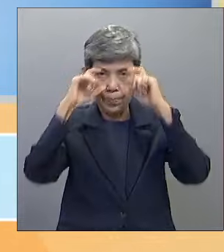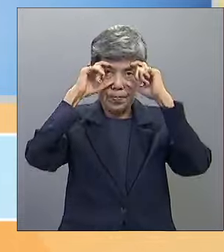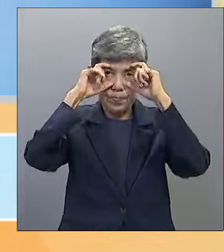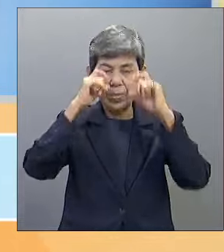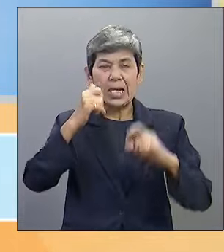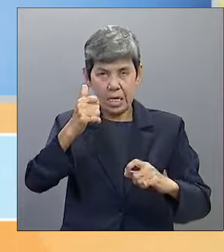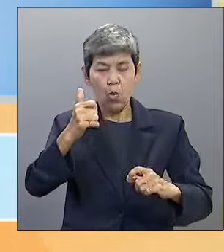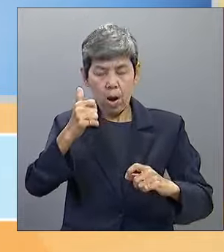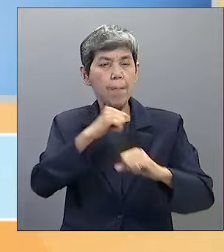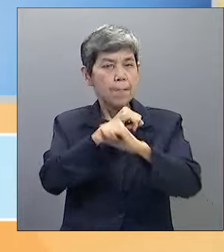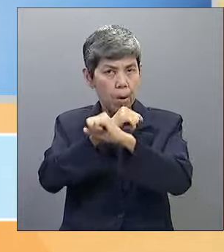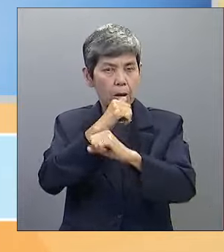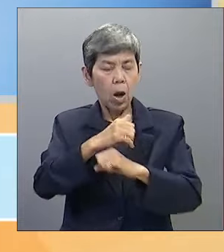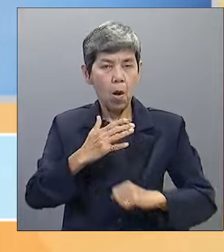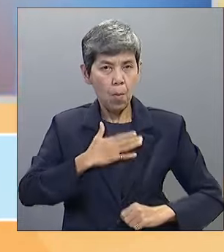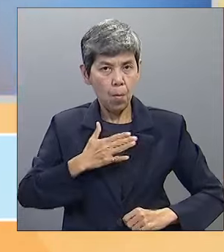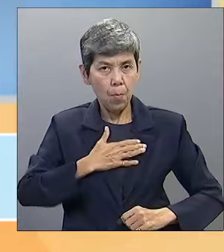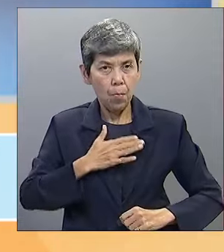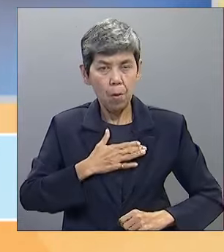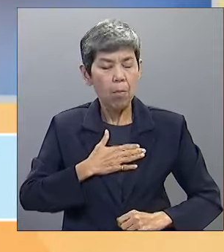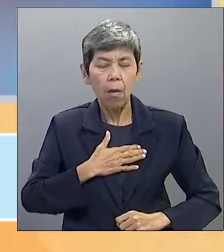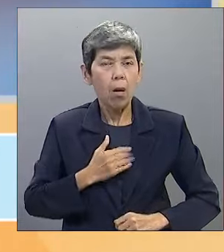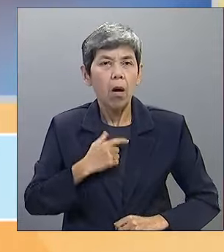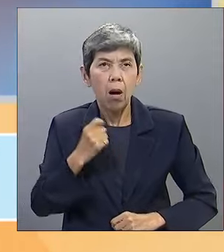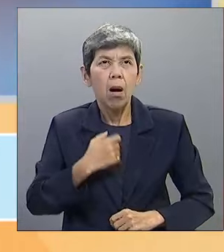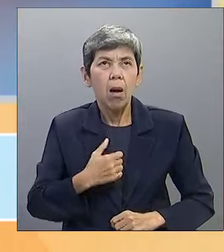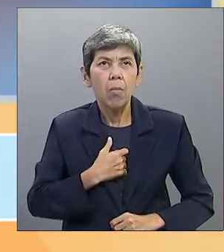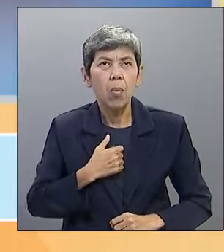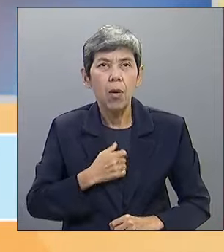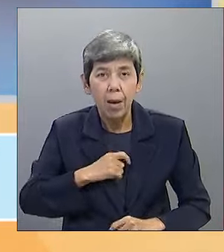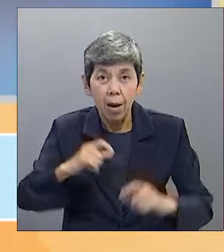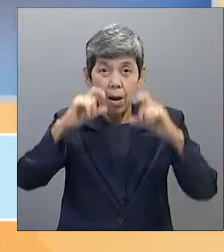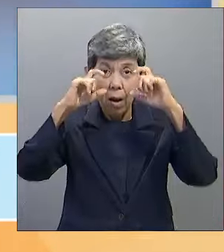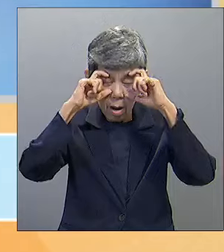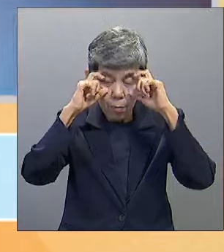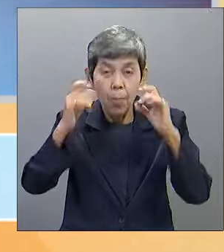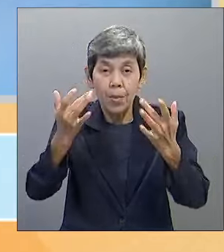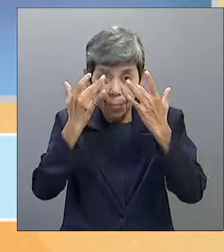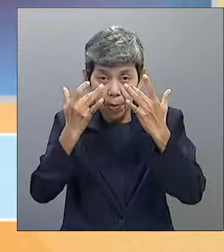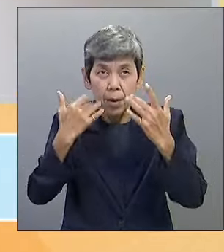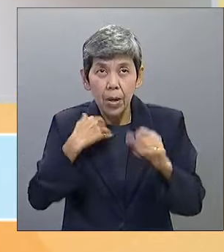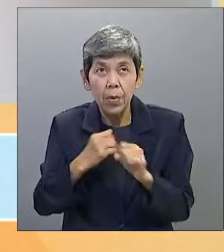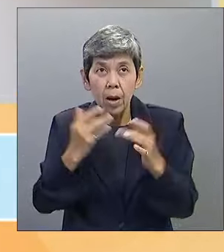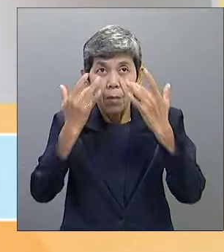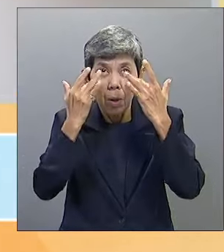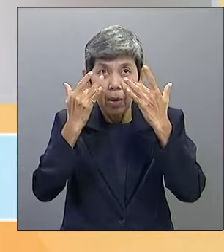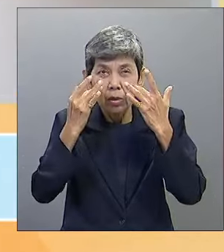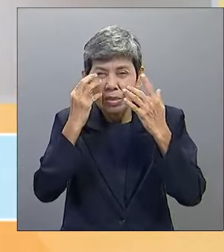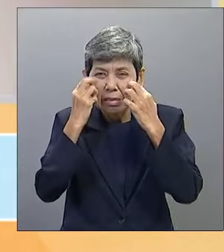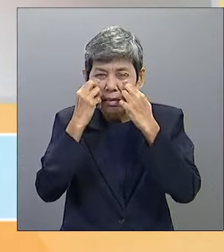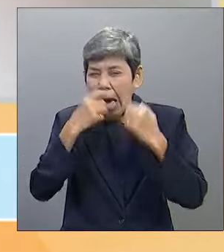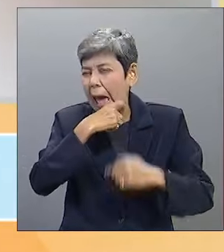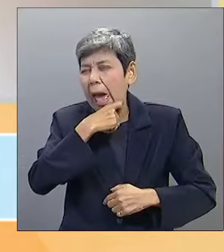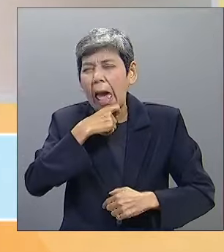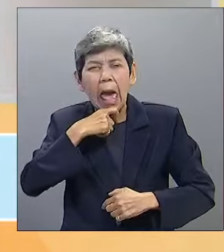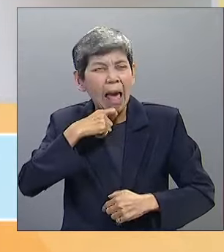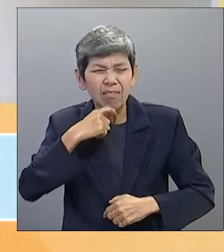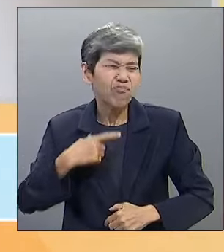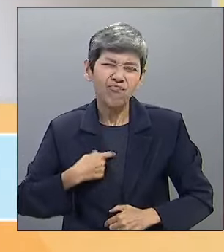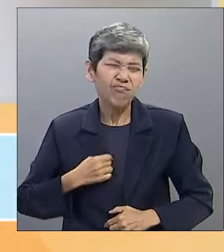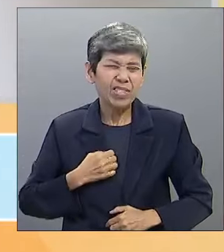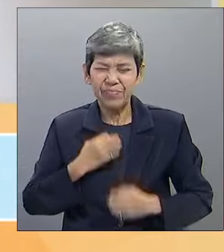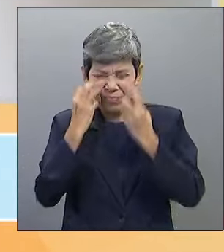าปลอดภัยที่สุดครับ อย่างผมเนี่ยไม่ค่อยทนผมบางวันที่ไม่เห็นใส่แว่นคือใส่คอนแทคเลนส์น ะ แต่พอใส่คอนแทคเลนส์แล้วบางทีมันตาแห้ง ใช่ครับ ไม่ค่อยชอบเท่